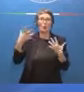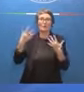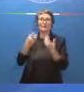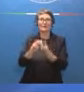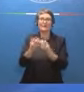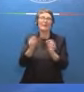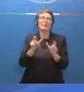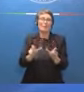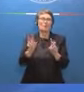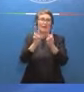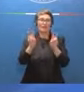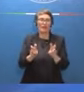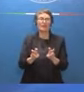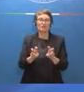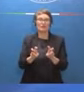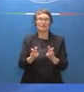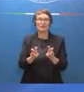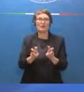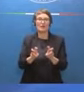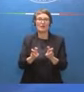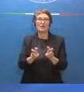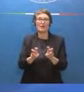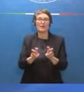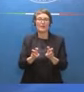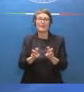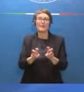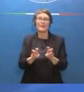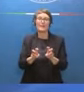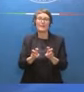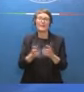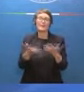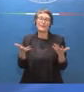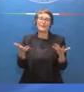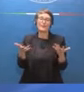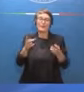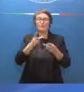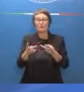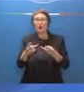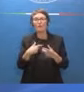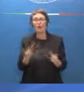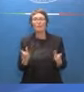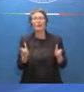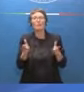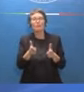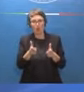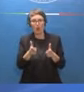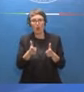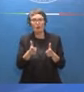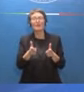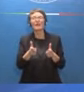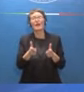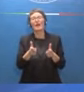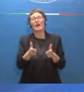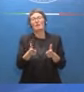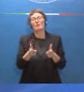lotta, nel tentativo di fermare la speculazione, questo è stato anche ovviamente oggetto